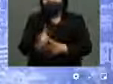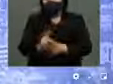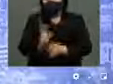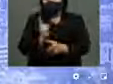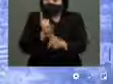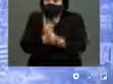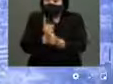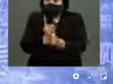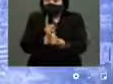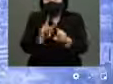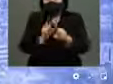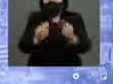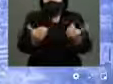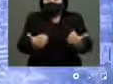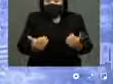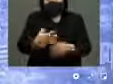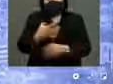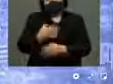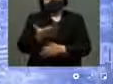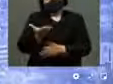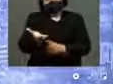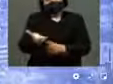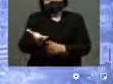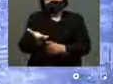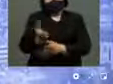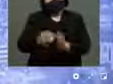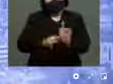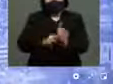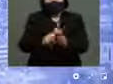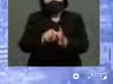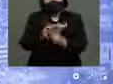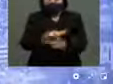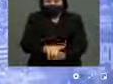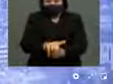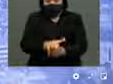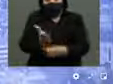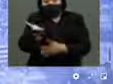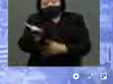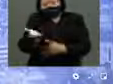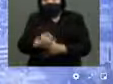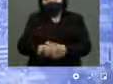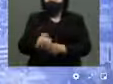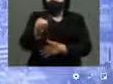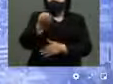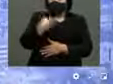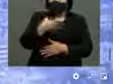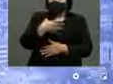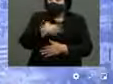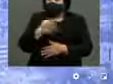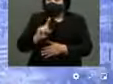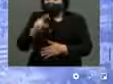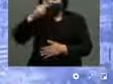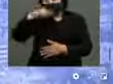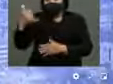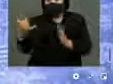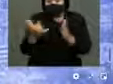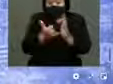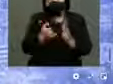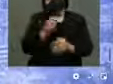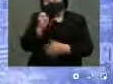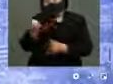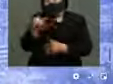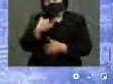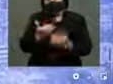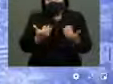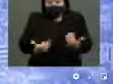าณตอนนี้เราต้องการการควบคุมโรคเป็นหลักขอท่านแสดงตัวแล้วก็บอกมาเลยครับเจ้าหน้าที่ของเราทำงานหนัก